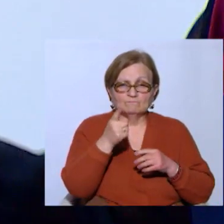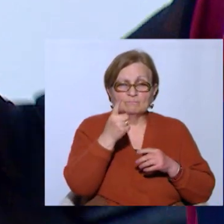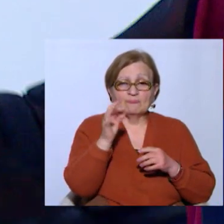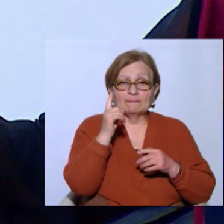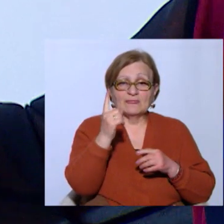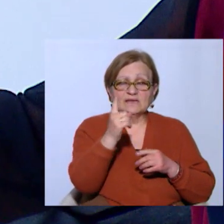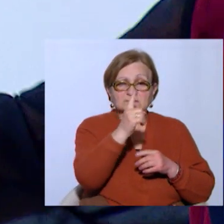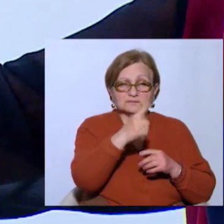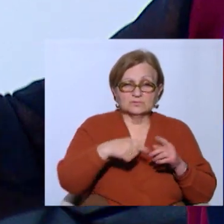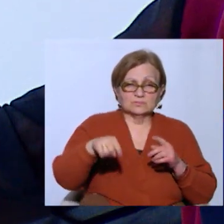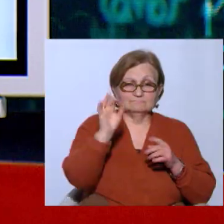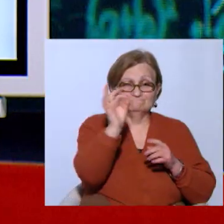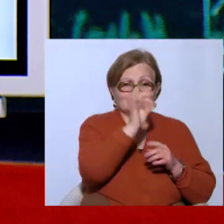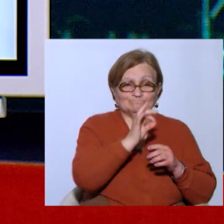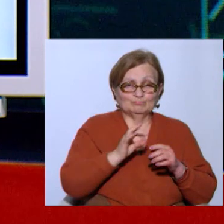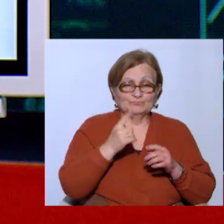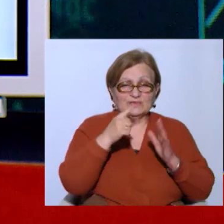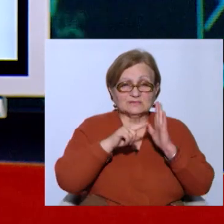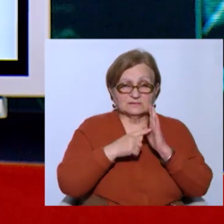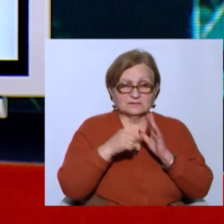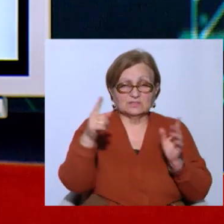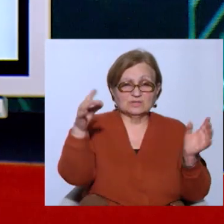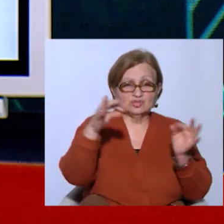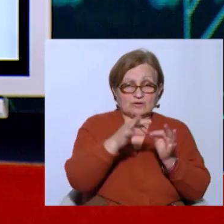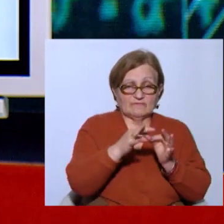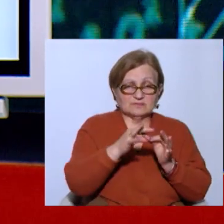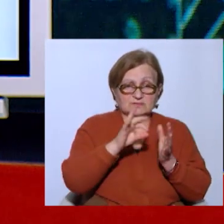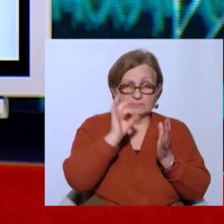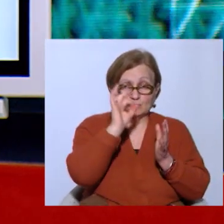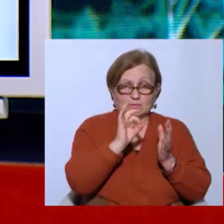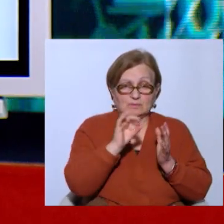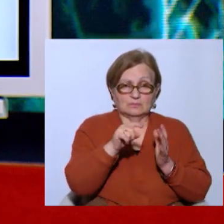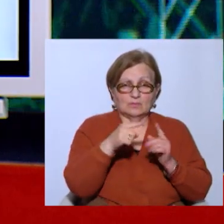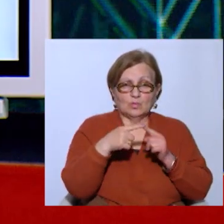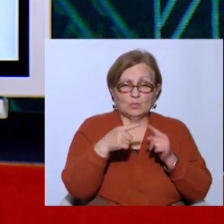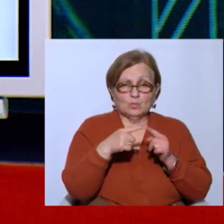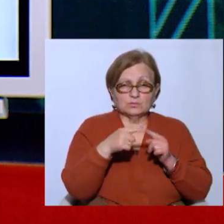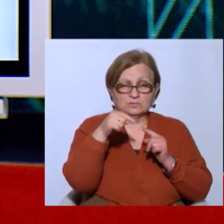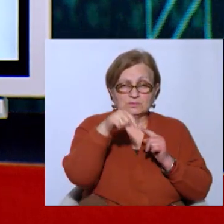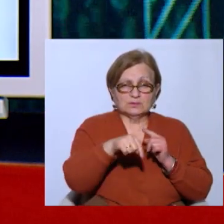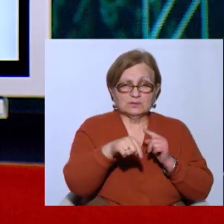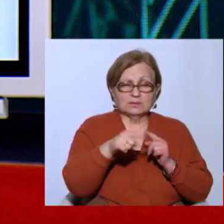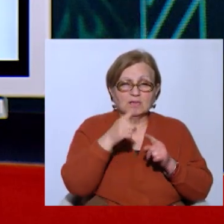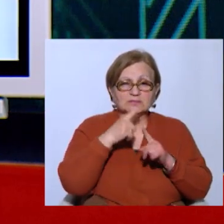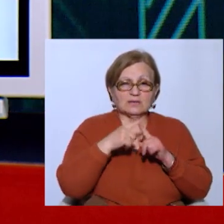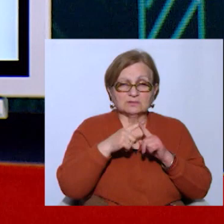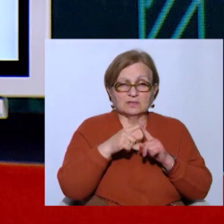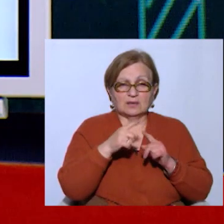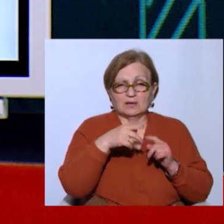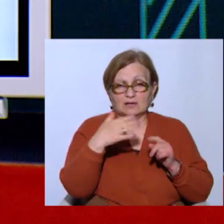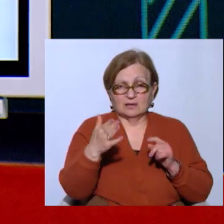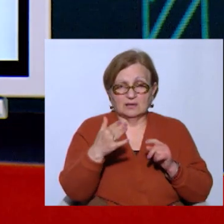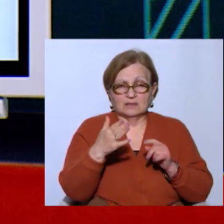ერთეულოვან წრეწირზე რომ მომნიშნავ წერტილს და შევაერთებ სათავესთან, აი ეს კუთხე, რომელიც იგზღერძის დადებით